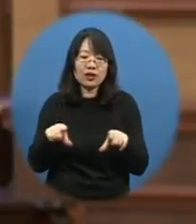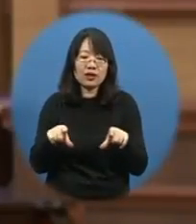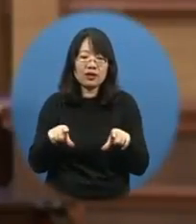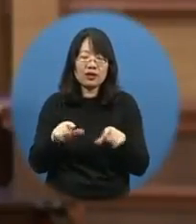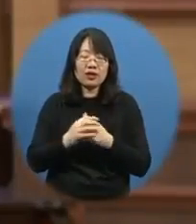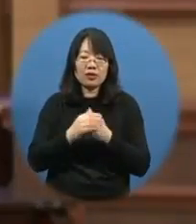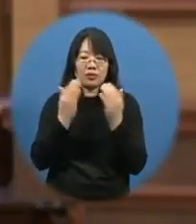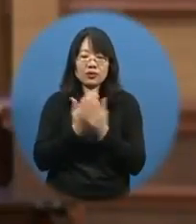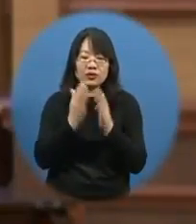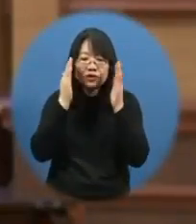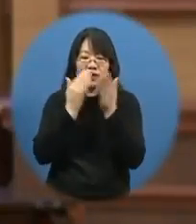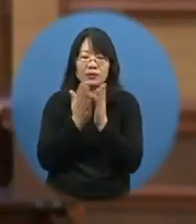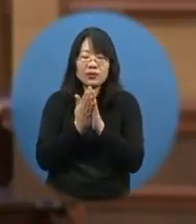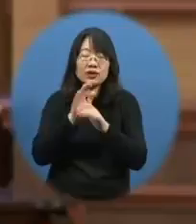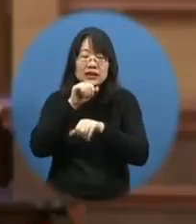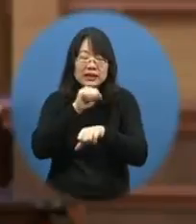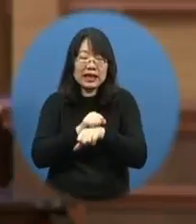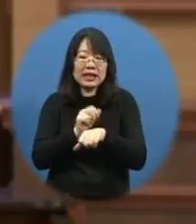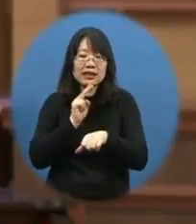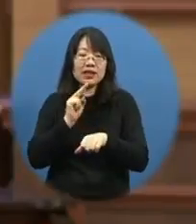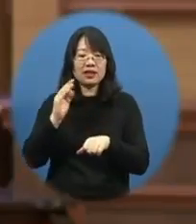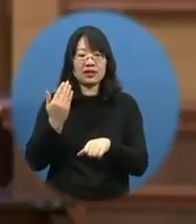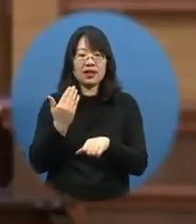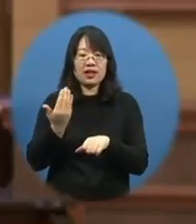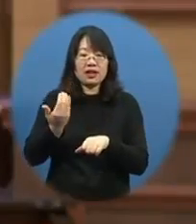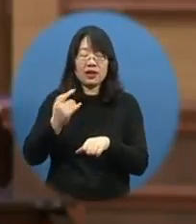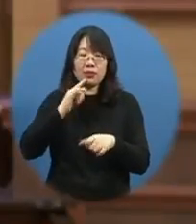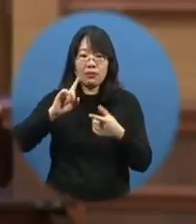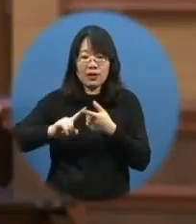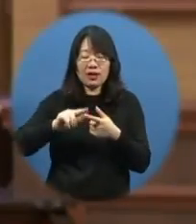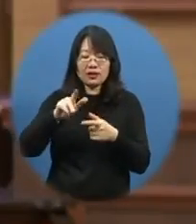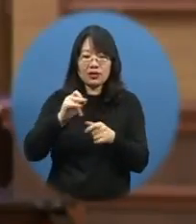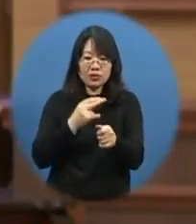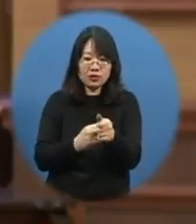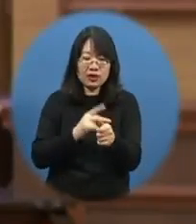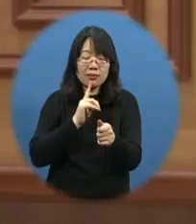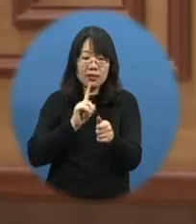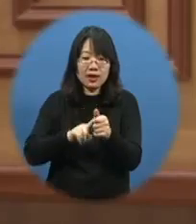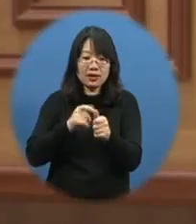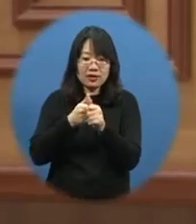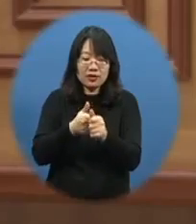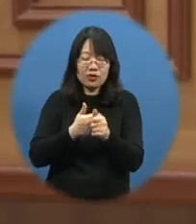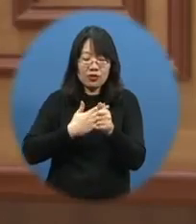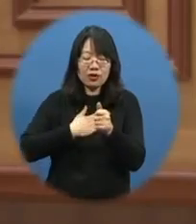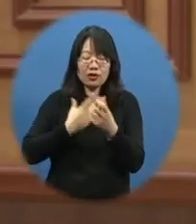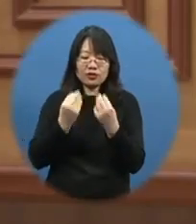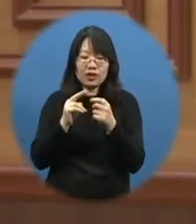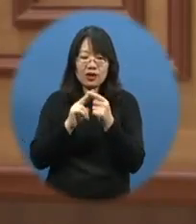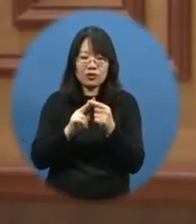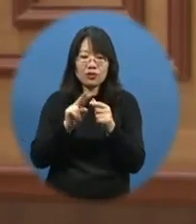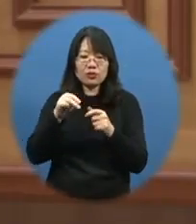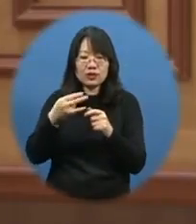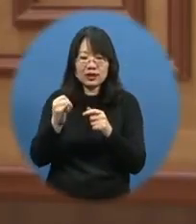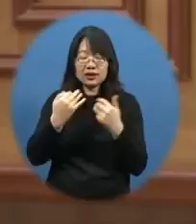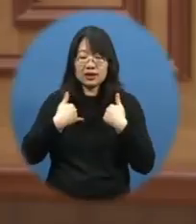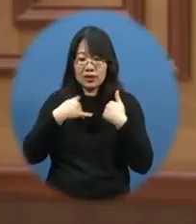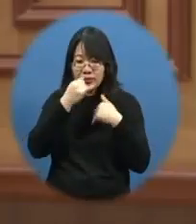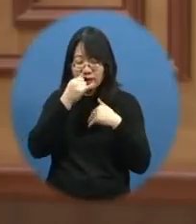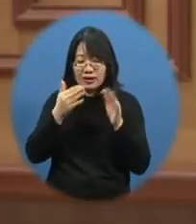다 모든 과목을 다 잘해야만 되는. 그 학생이 아까 말씀한 우리 정 교수님 말씀하신 대로 나는 수학하고 물리가